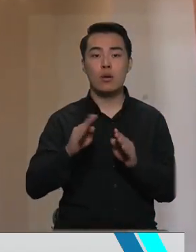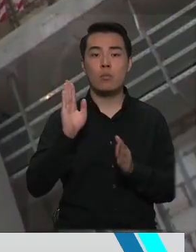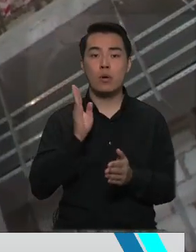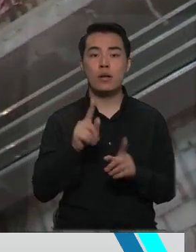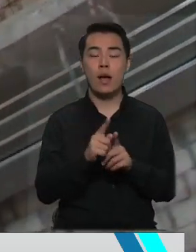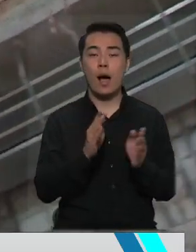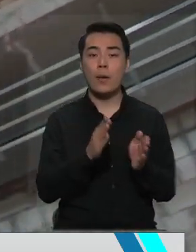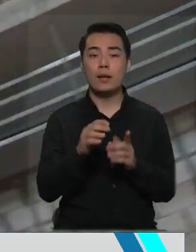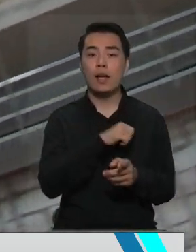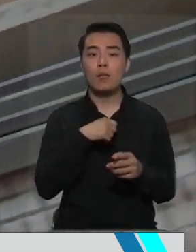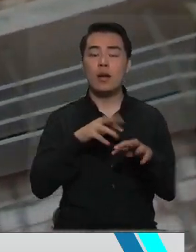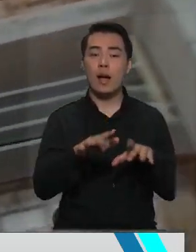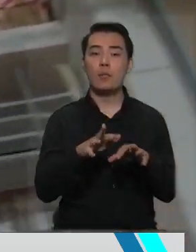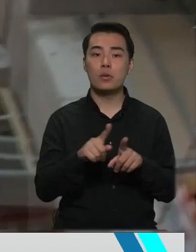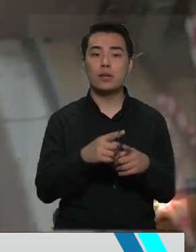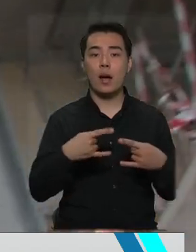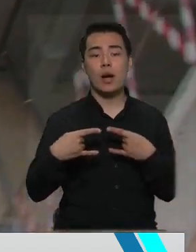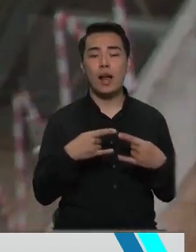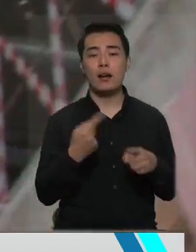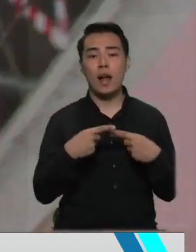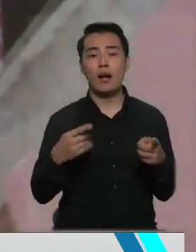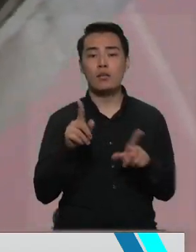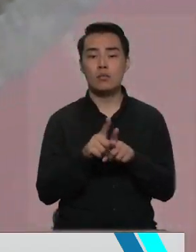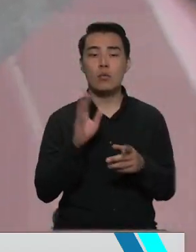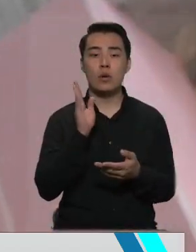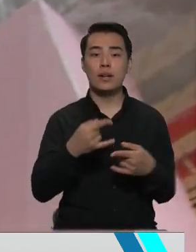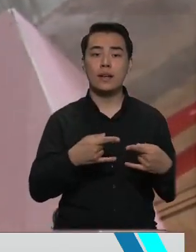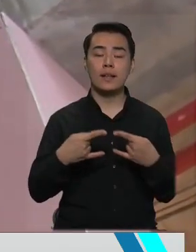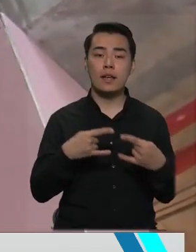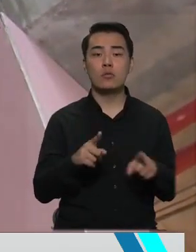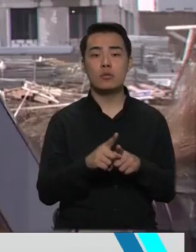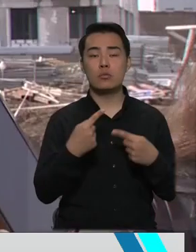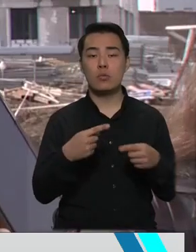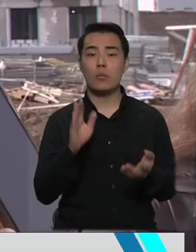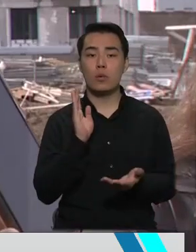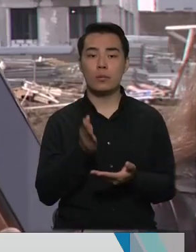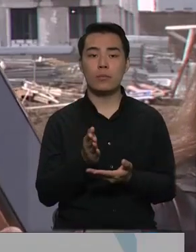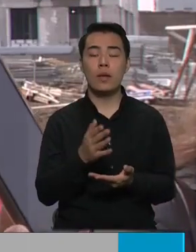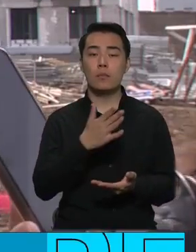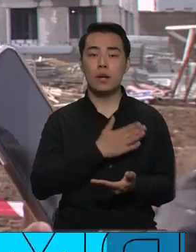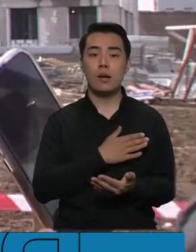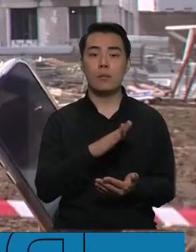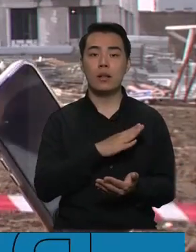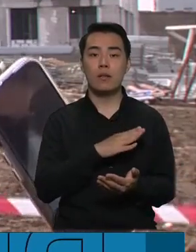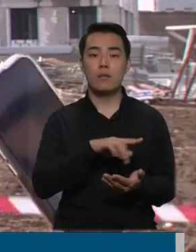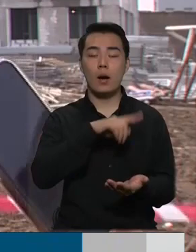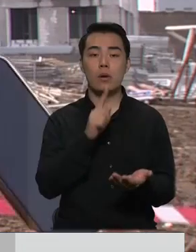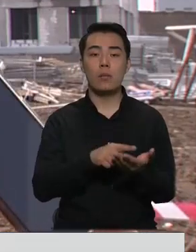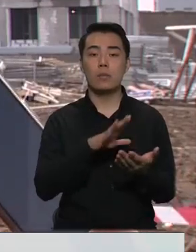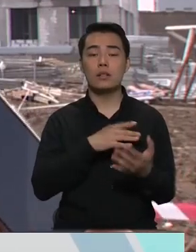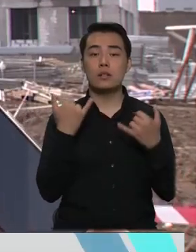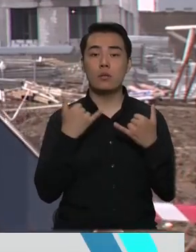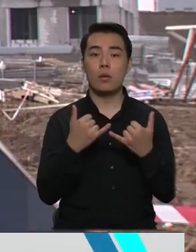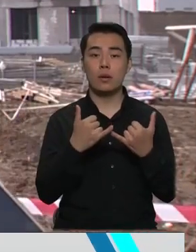аппаратами компьютерной томографии магнитно-резонансной терапии рентгенографии эндоскопии мы поставили вопрос сегодня